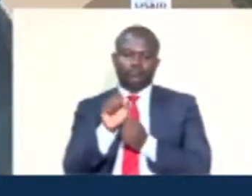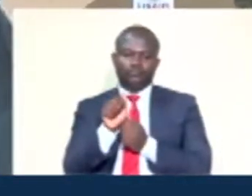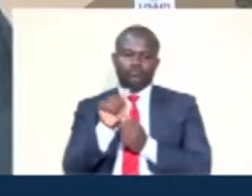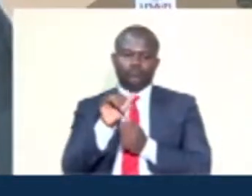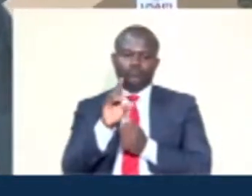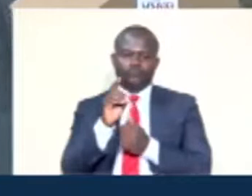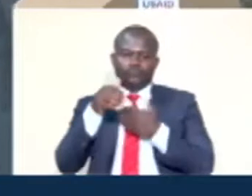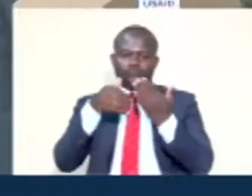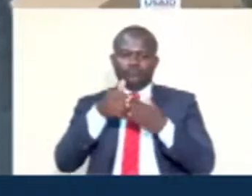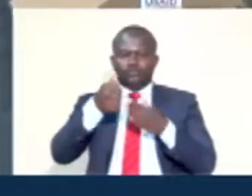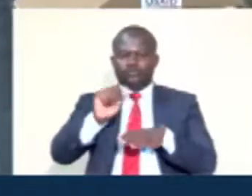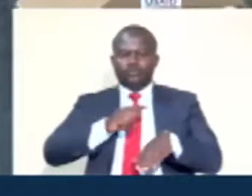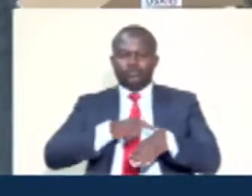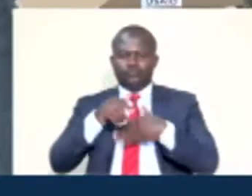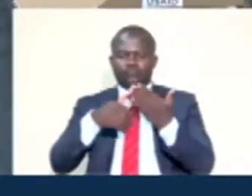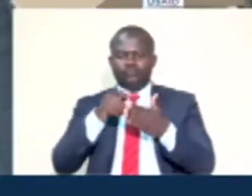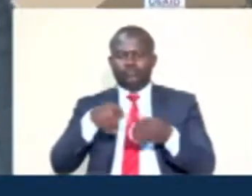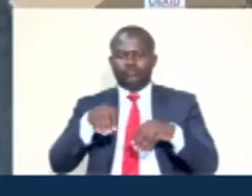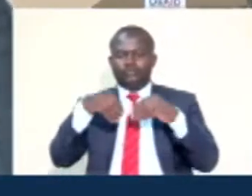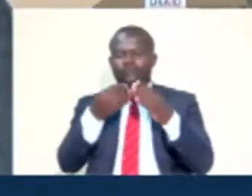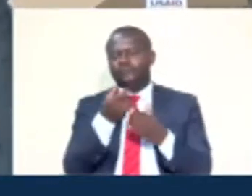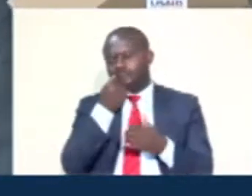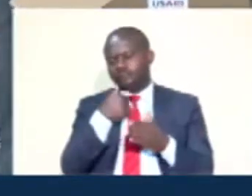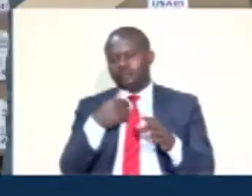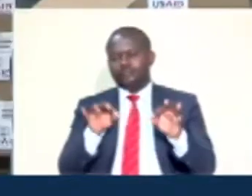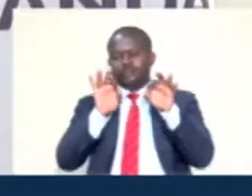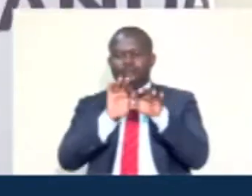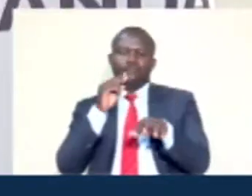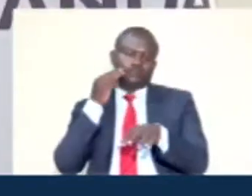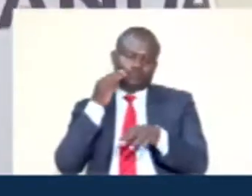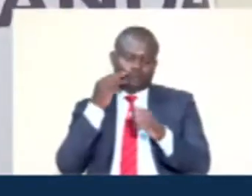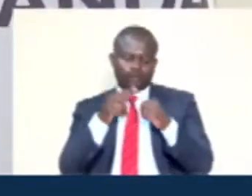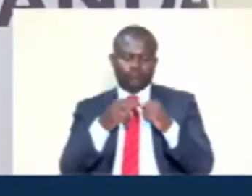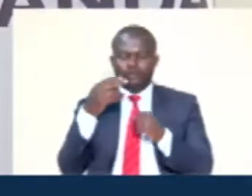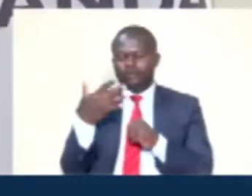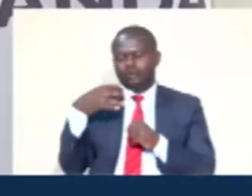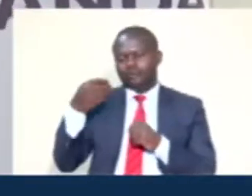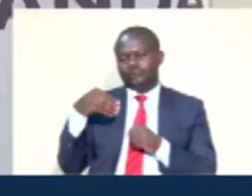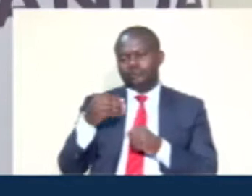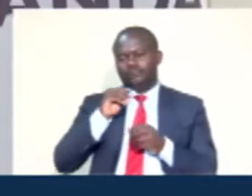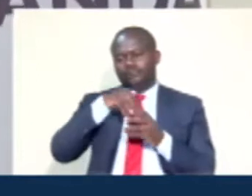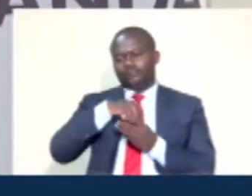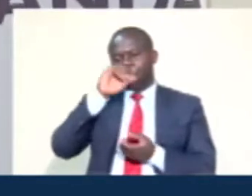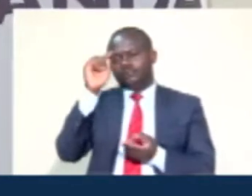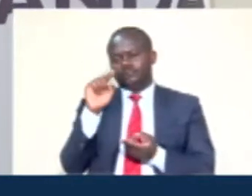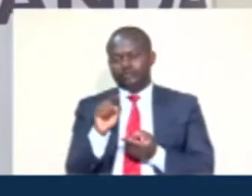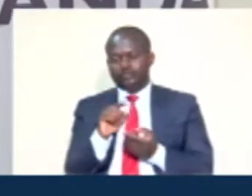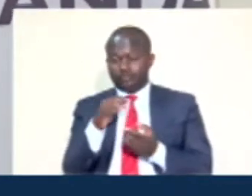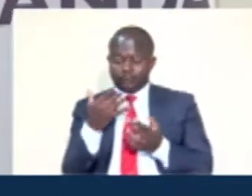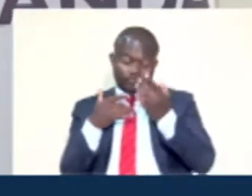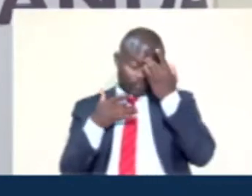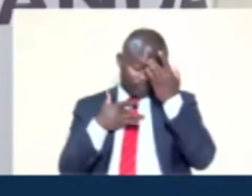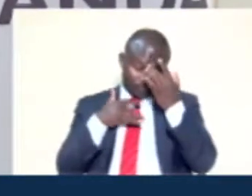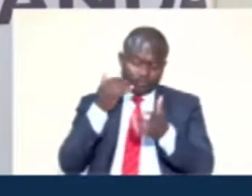icyo gihe hagomba gutangwa imiti ifite agaciro ka $75 million z'amadolari, irimo igabanya ubukana bwa virusi itera